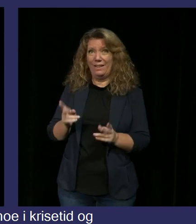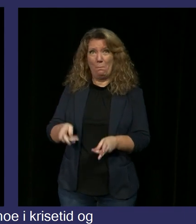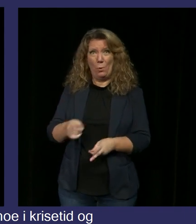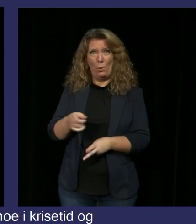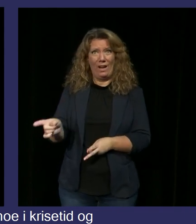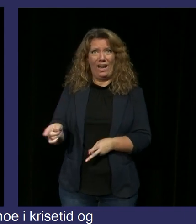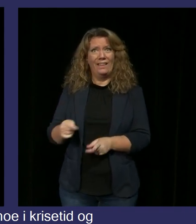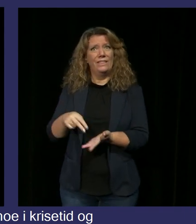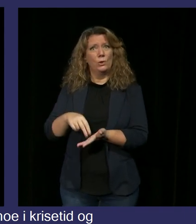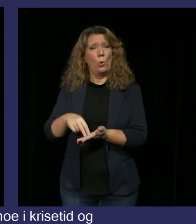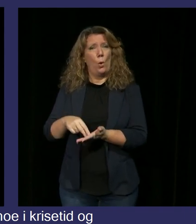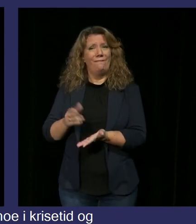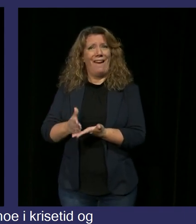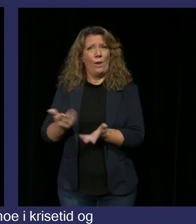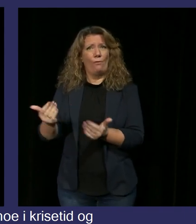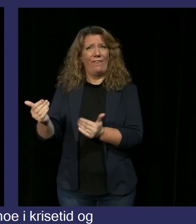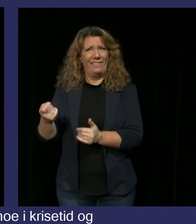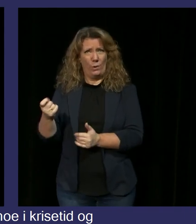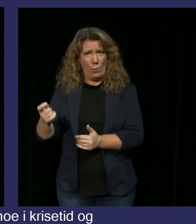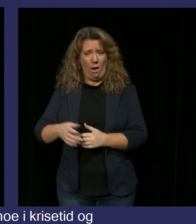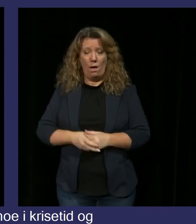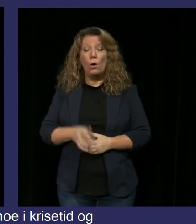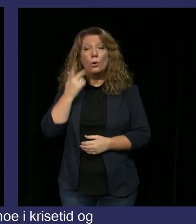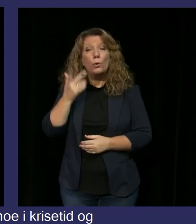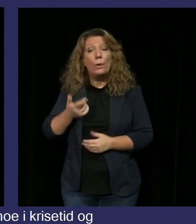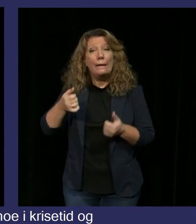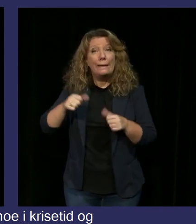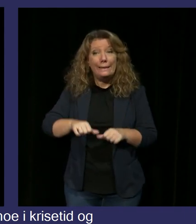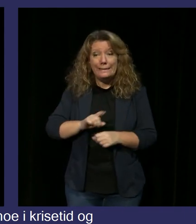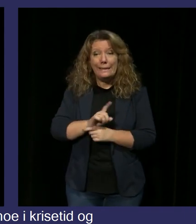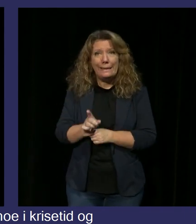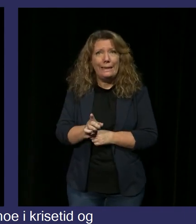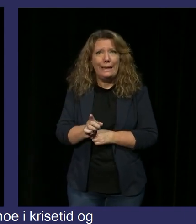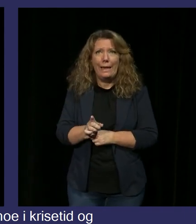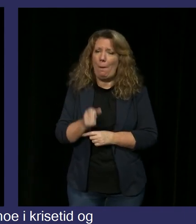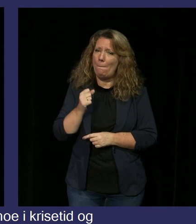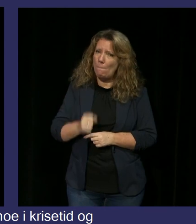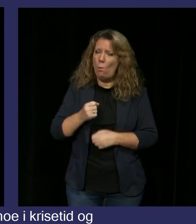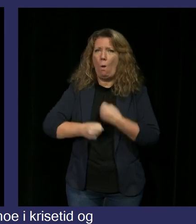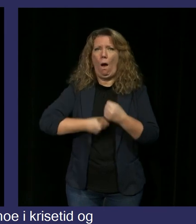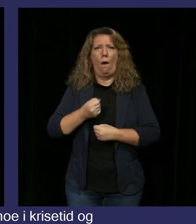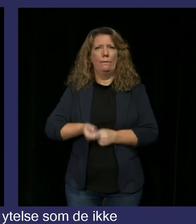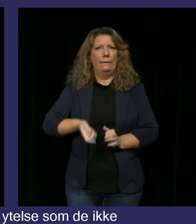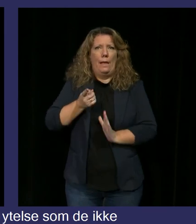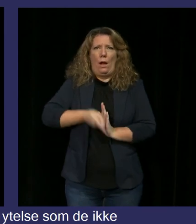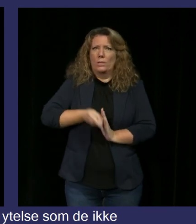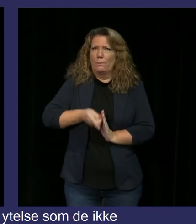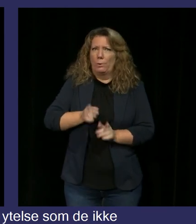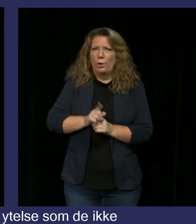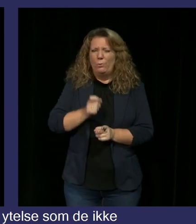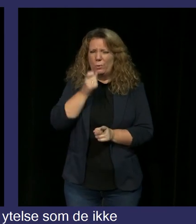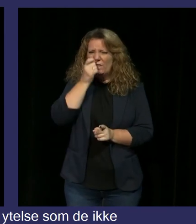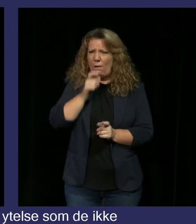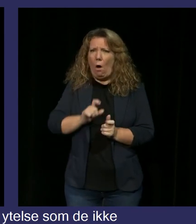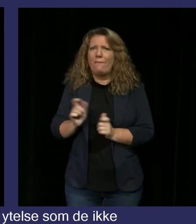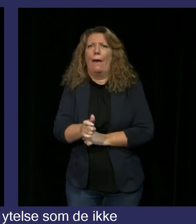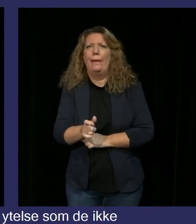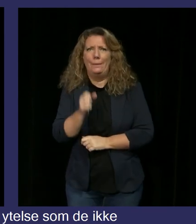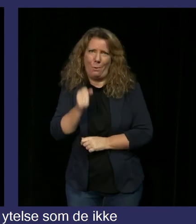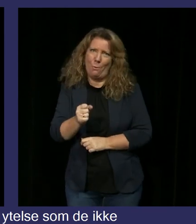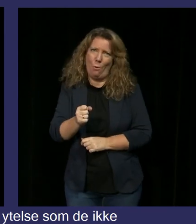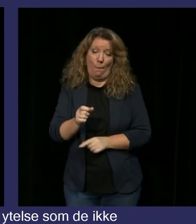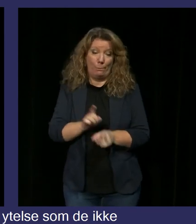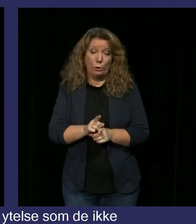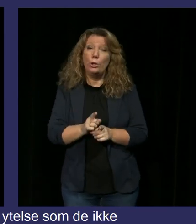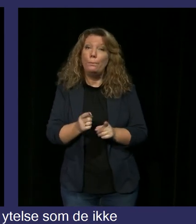at når man bygger noe I krisetid og veldig raskt, så tar man jo noen snarveier. Man må det. Og da det kanskje noen som har fått en ytelse